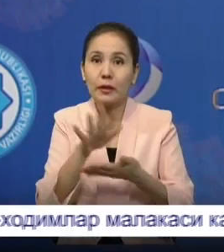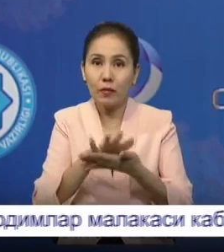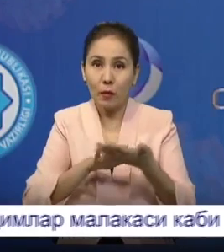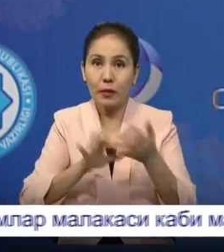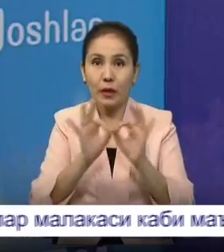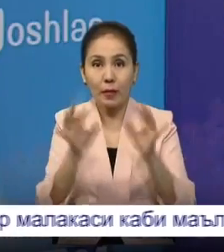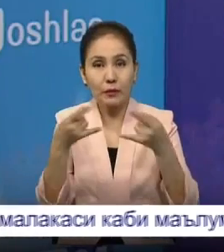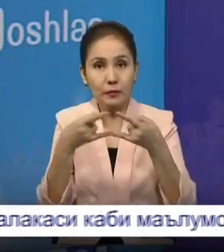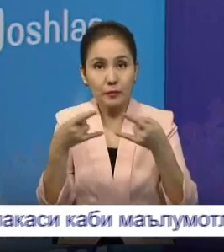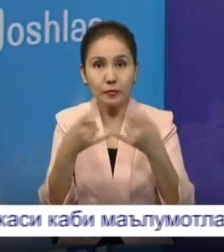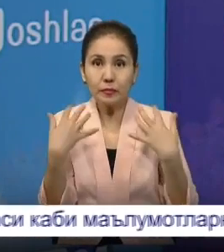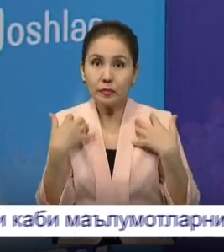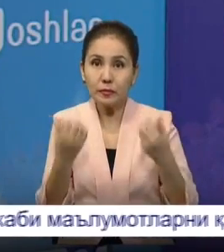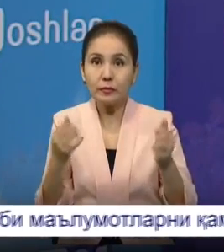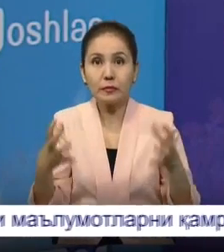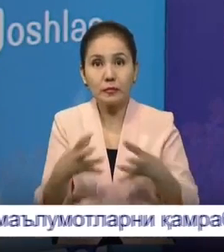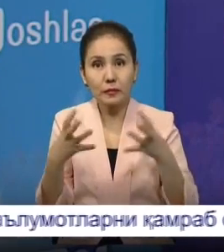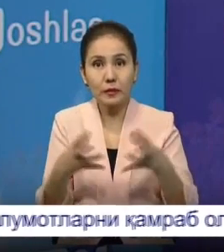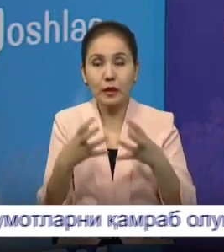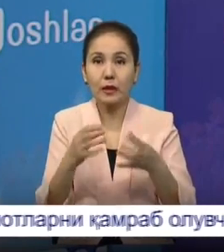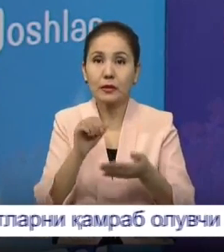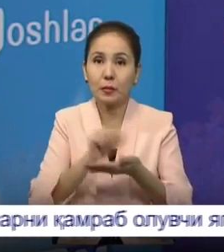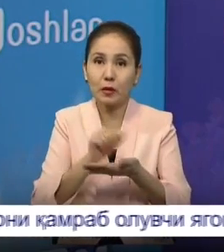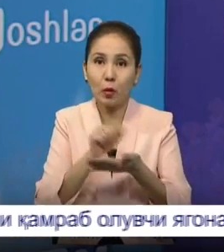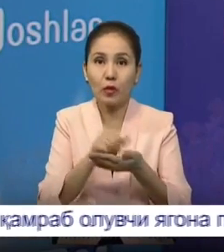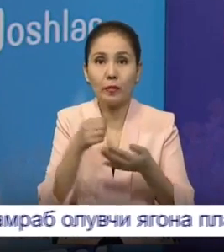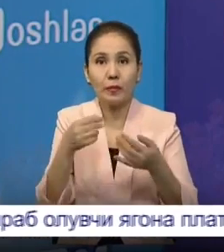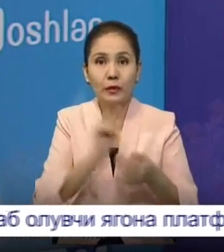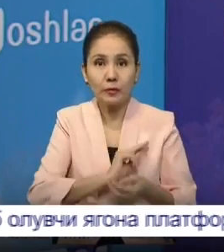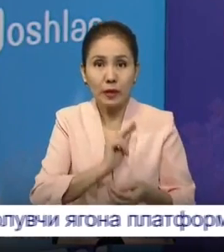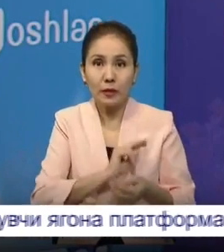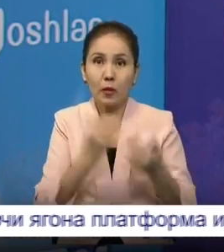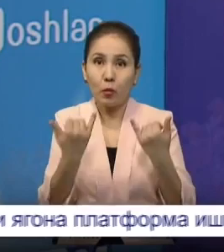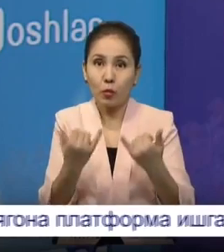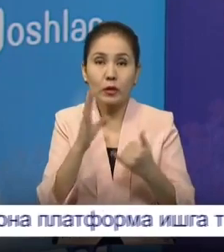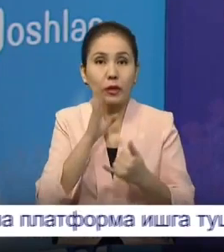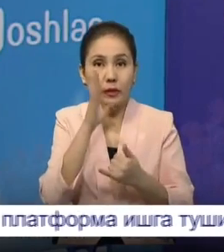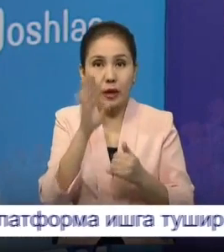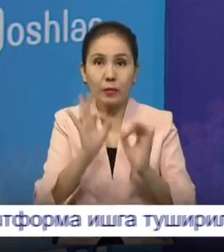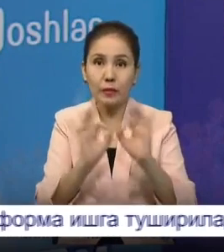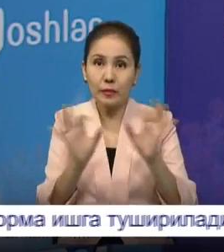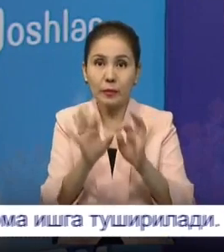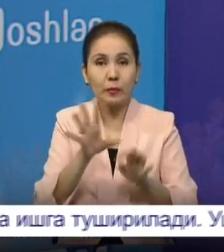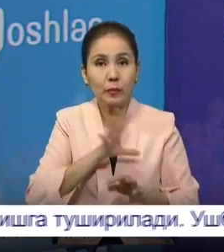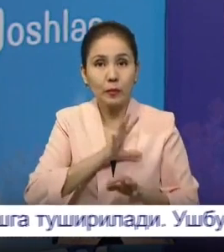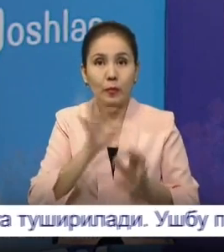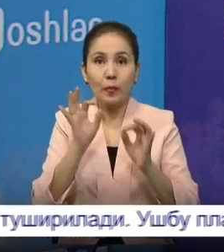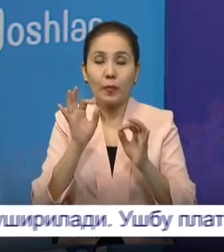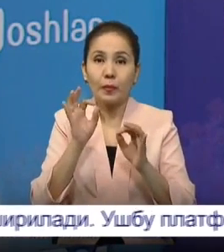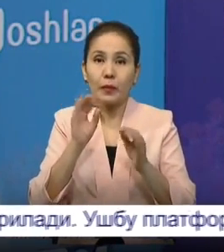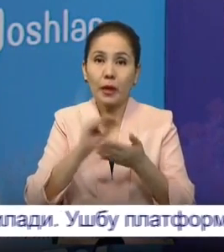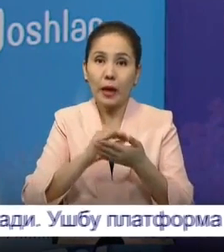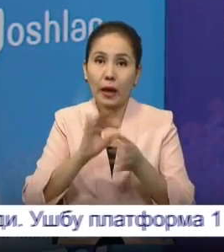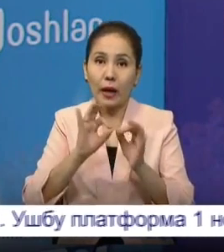etadi. Sog'liqni saqlash vazirligi matbuot xizmatining bugun kunning 1-yarmida bizga bergan ma'lumotnomasida qayd